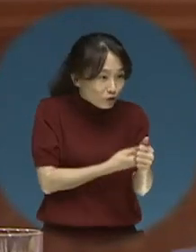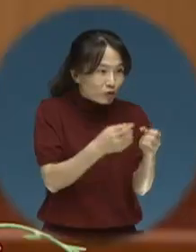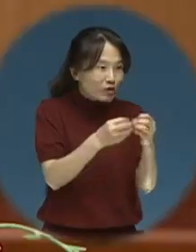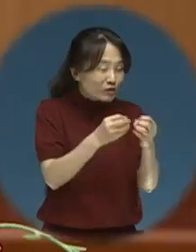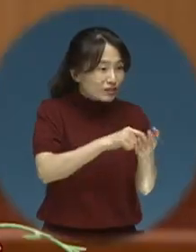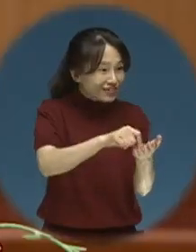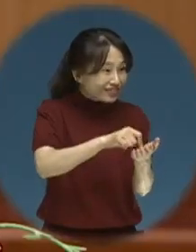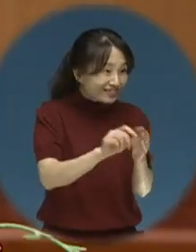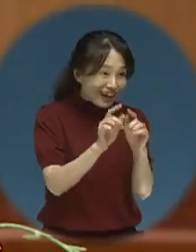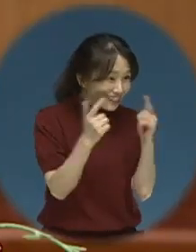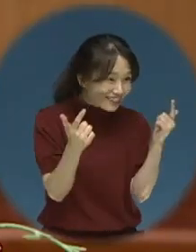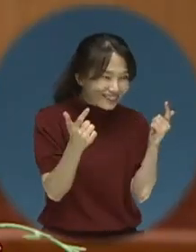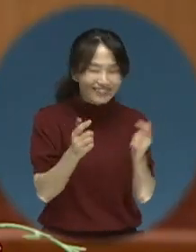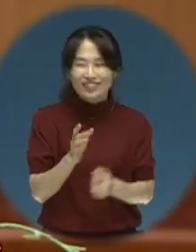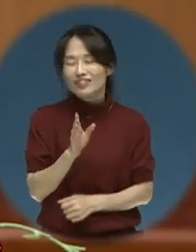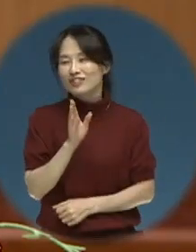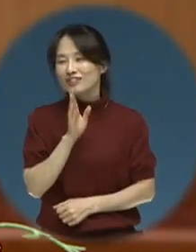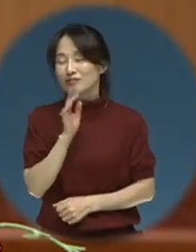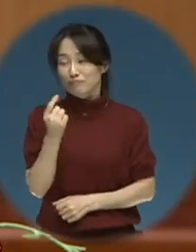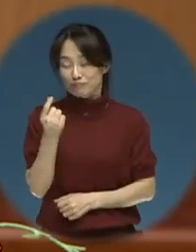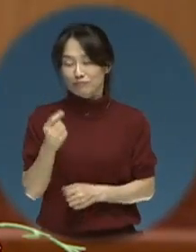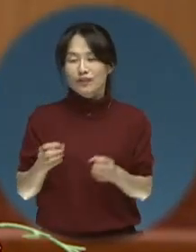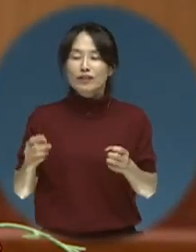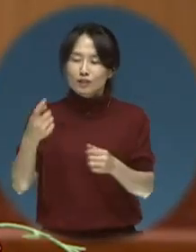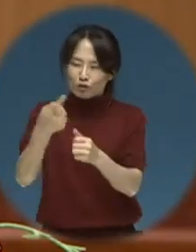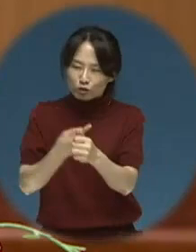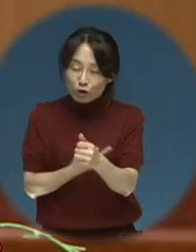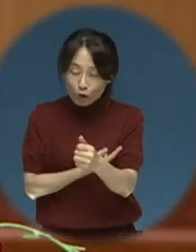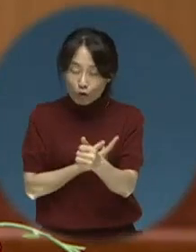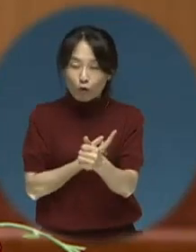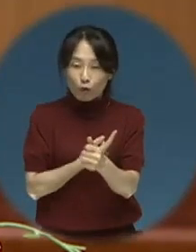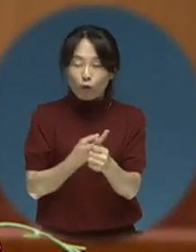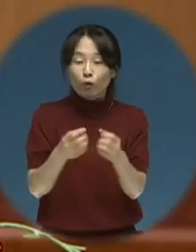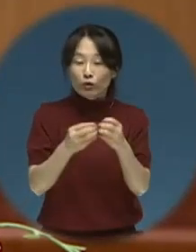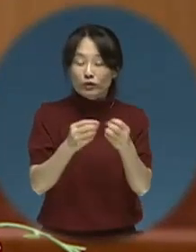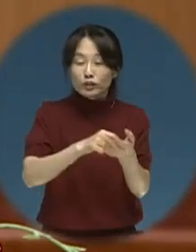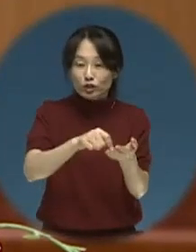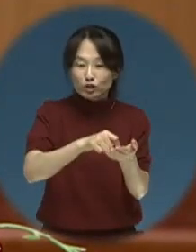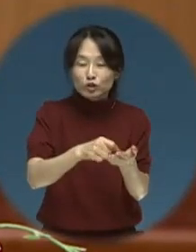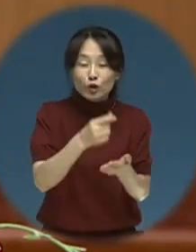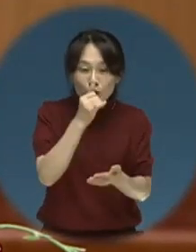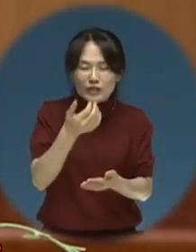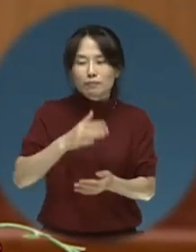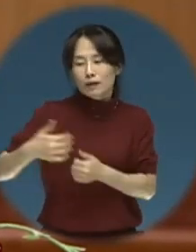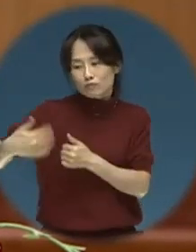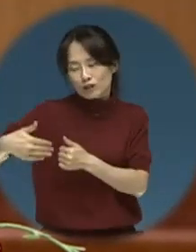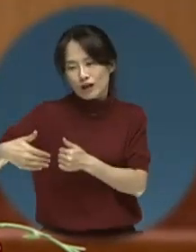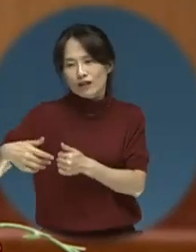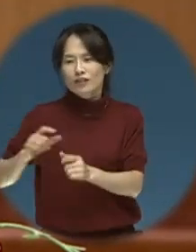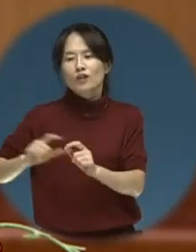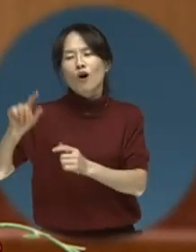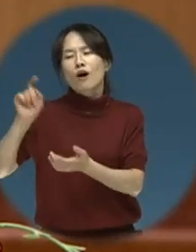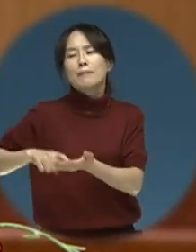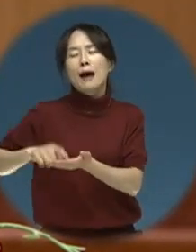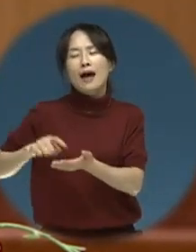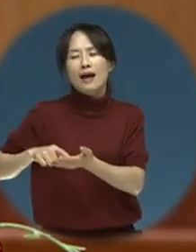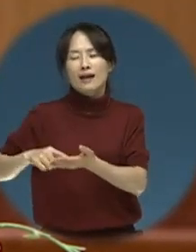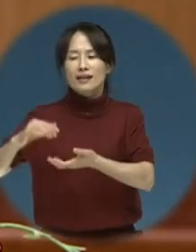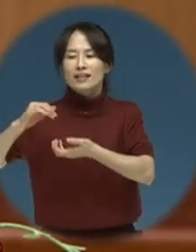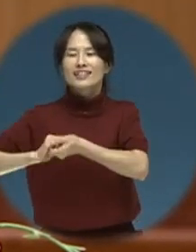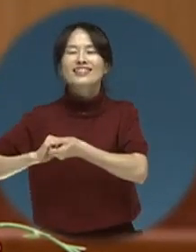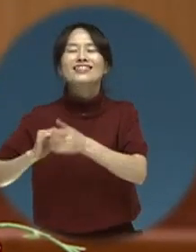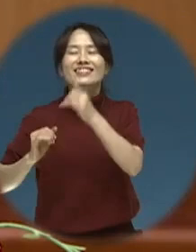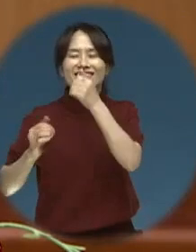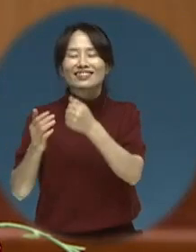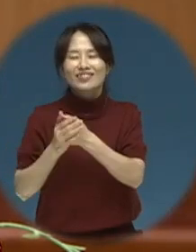네, 저절로 하는 것도 이제 자기 계획서는 예, 하지만 예. 이게 더 급하니까. 그렇죠. 이거는 기한이 있으니까. 맞아요.